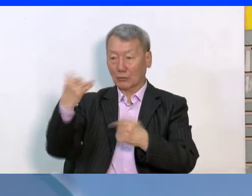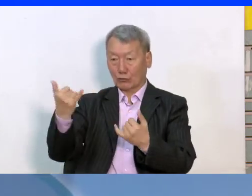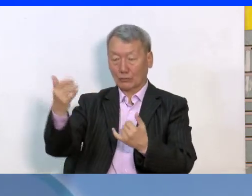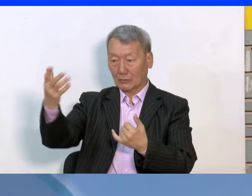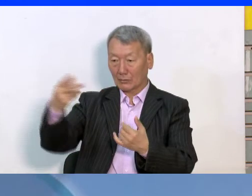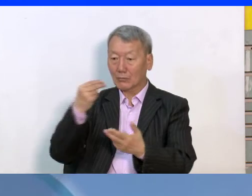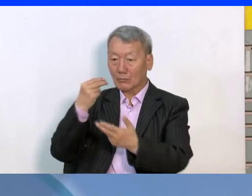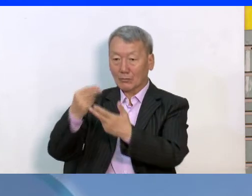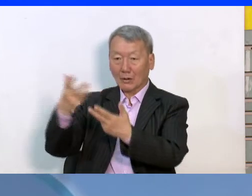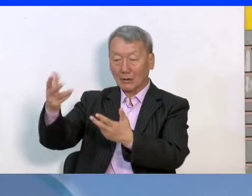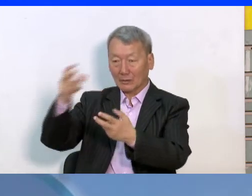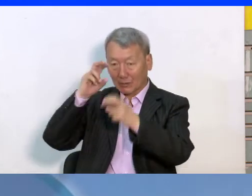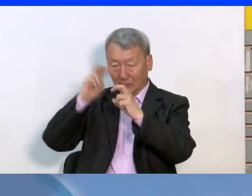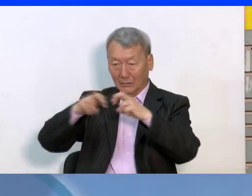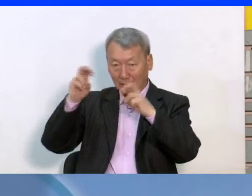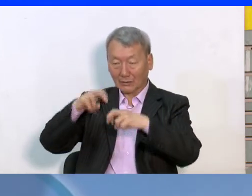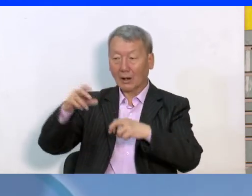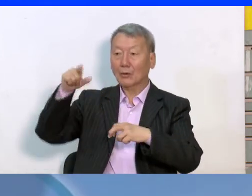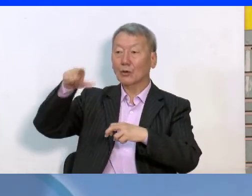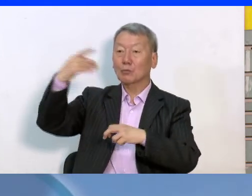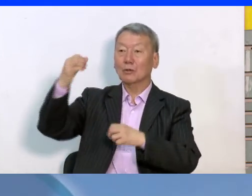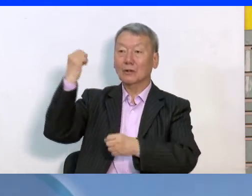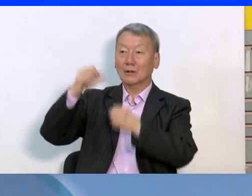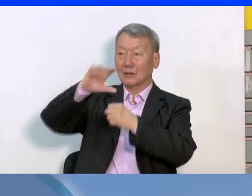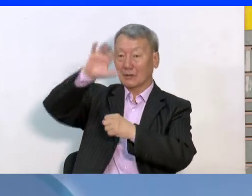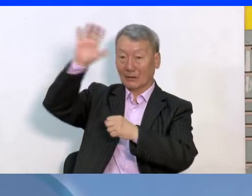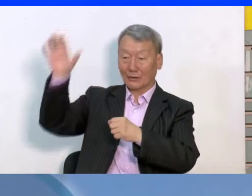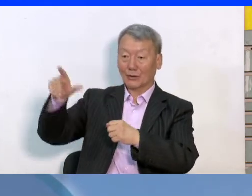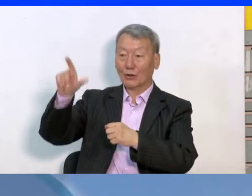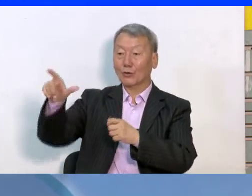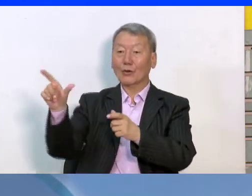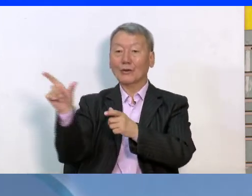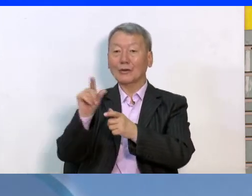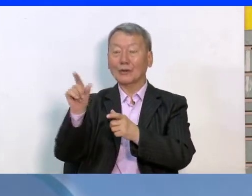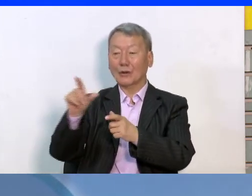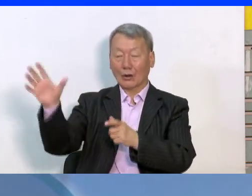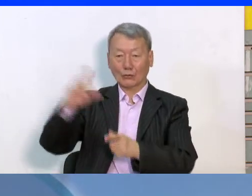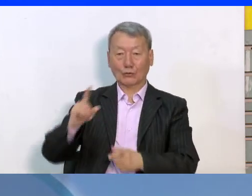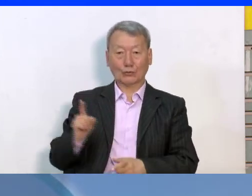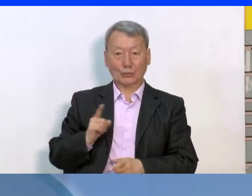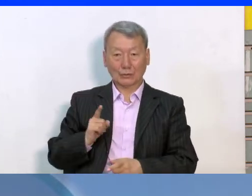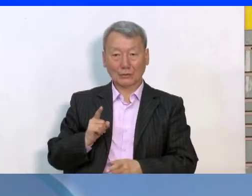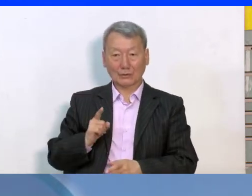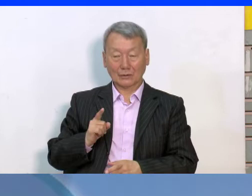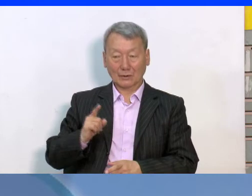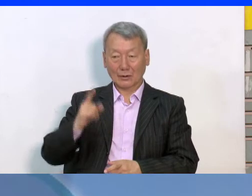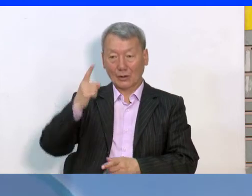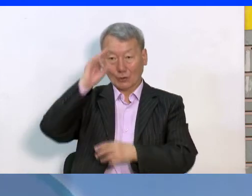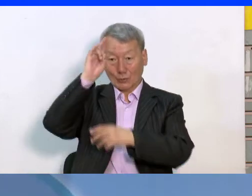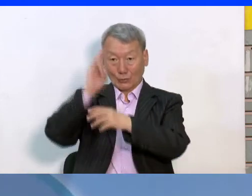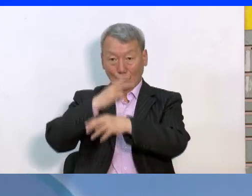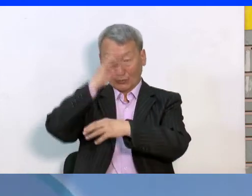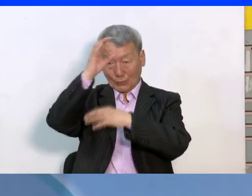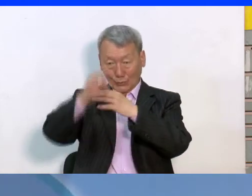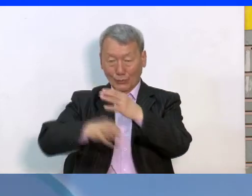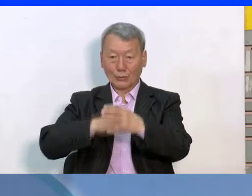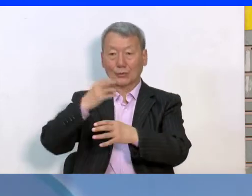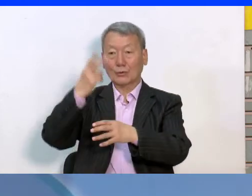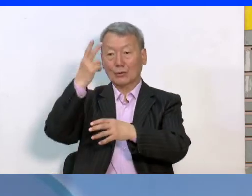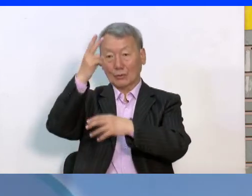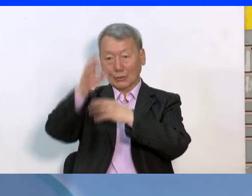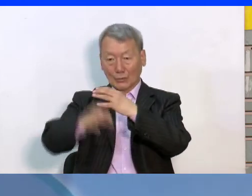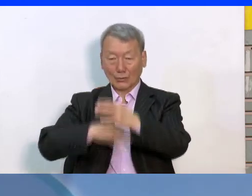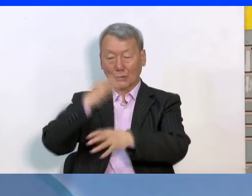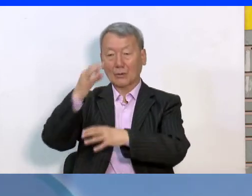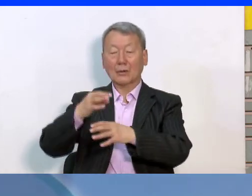алышат. Ошол автоунаанын жүргүн айдоочулары ошол жерде күтүп турушат. Бир сутка болобу, эки сутка болобу, бирок